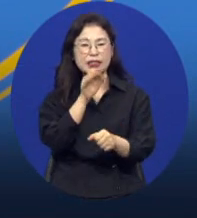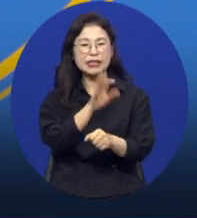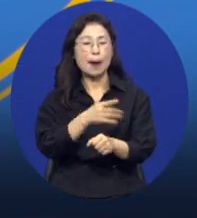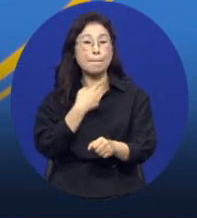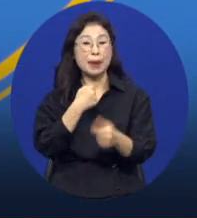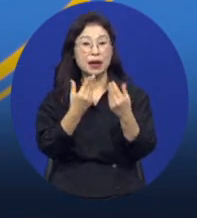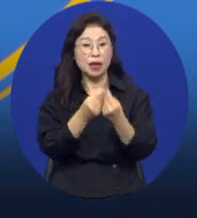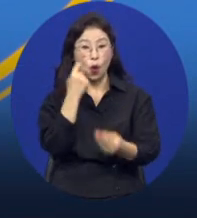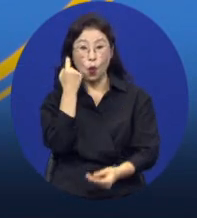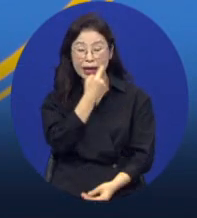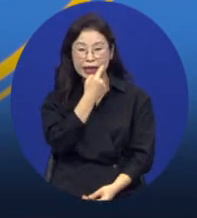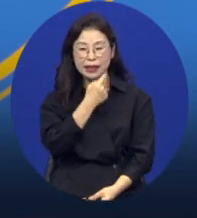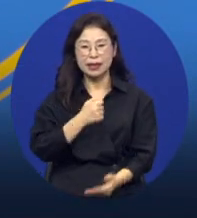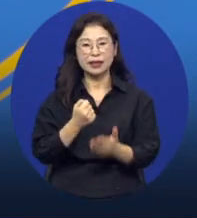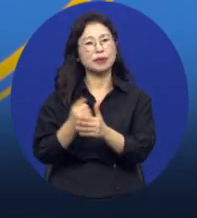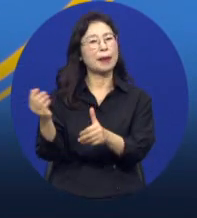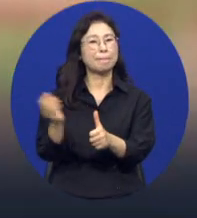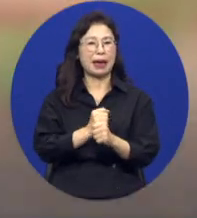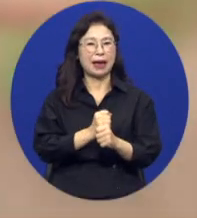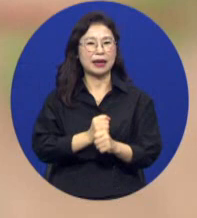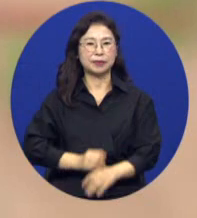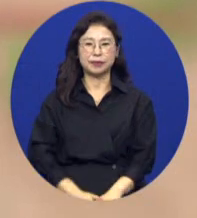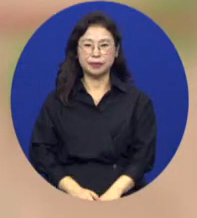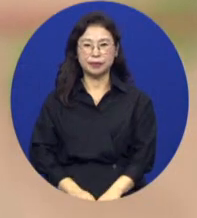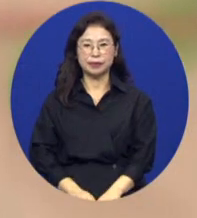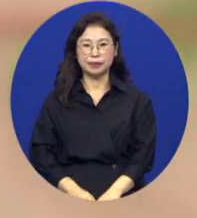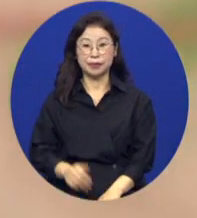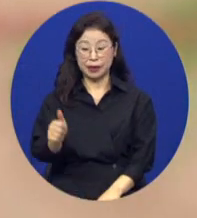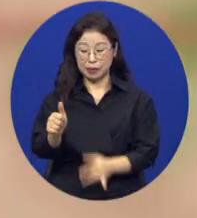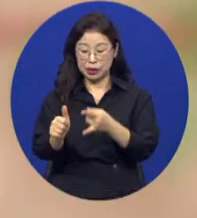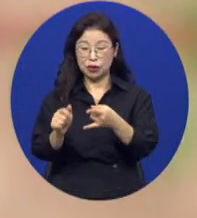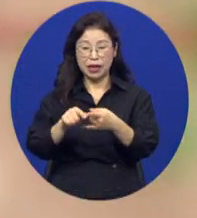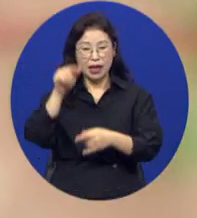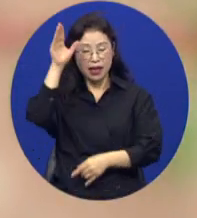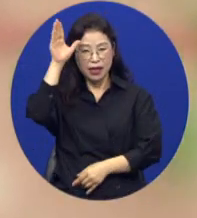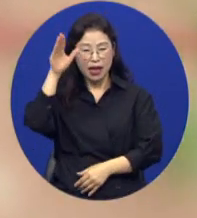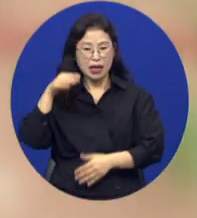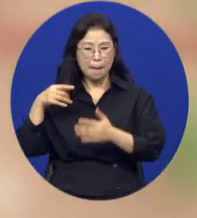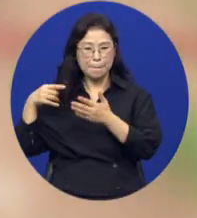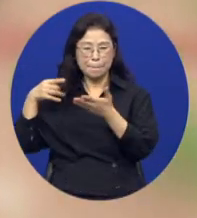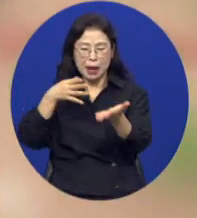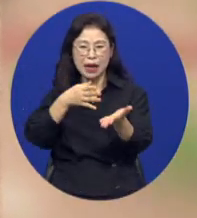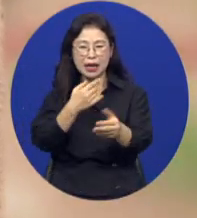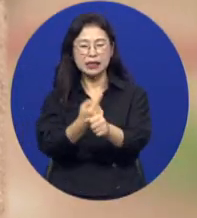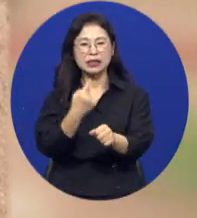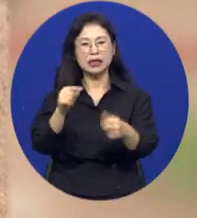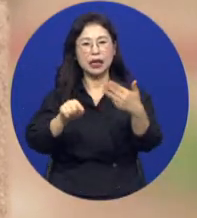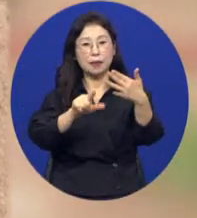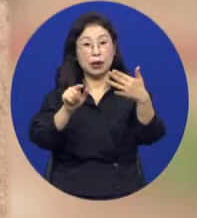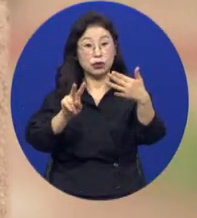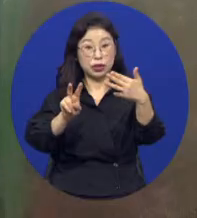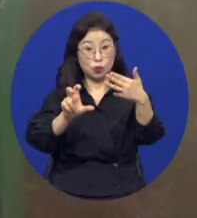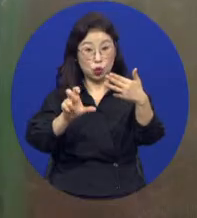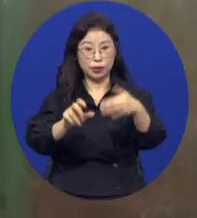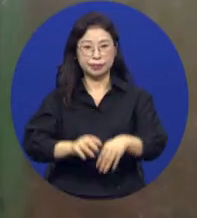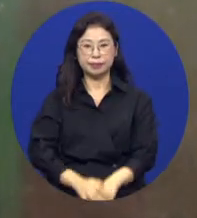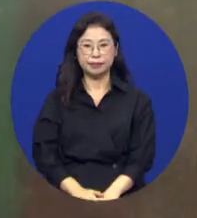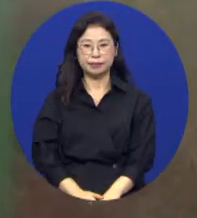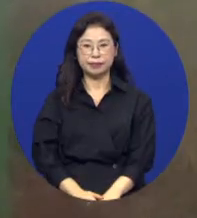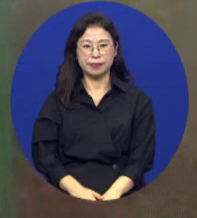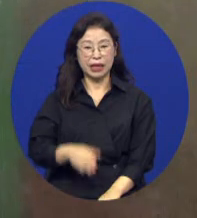구입한 내용을 하긴 그래서 검거했던 것입니다이 남성이 개에게 화살을 쏜 건 지난해 8월 25일